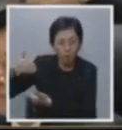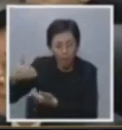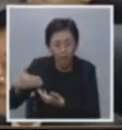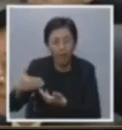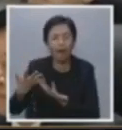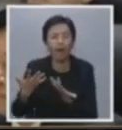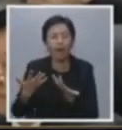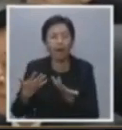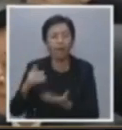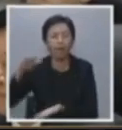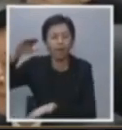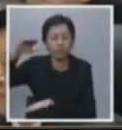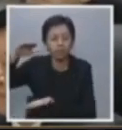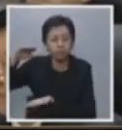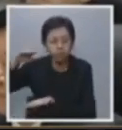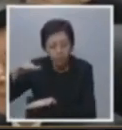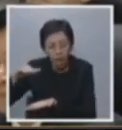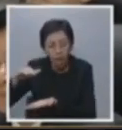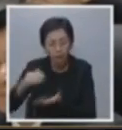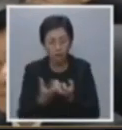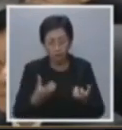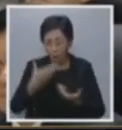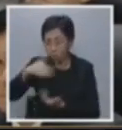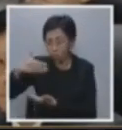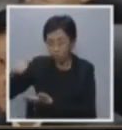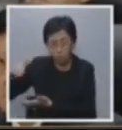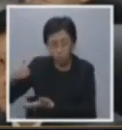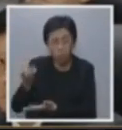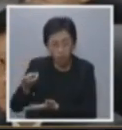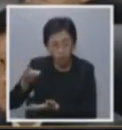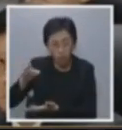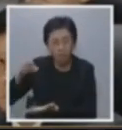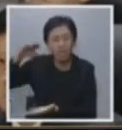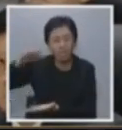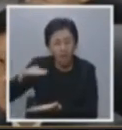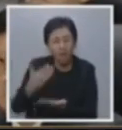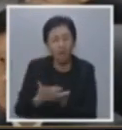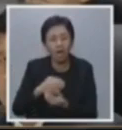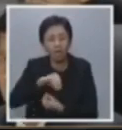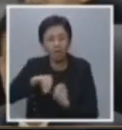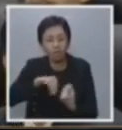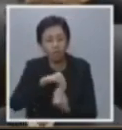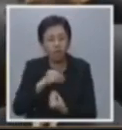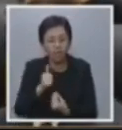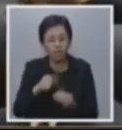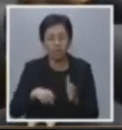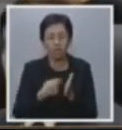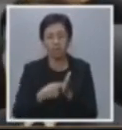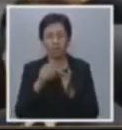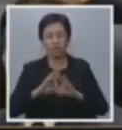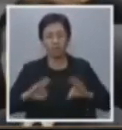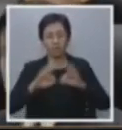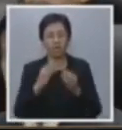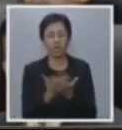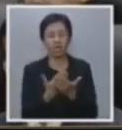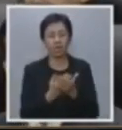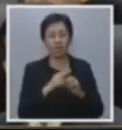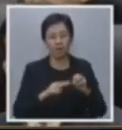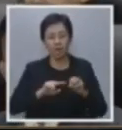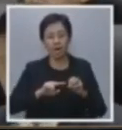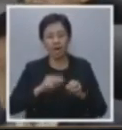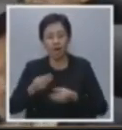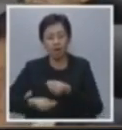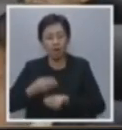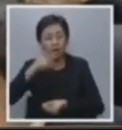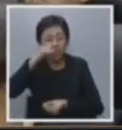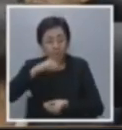นั้นลดลงถึงแม้ว่าการส่งออกลดลงก็ยิ่งทำให้ดุลบัญชีเดินสะพัดเราแข็งค่าขึ้นเป็นเหตุสำคัญที่ทำให้เงินบาทแข็งค่าตัวที่จะม